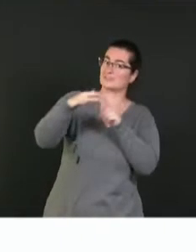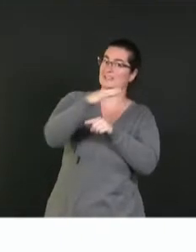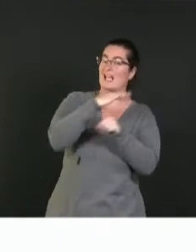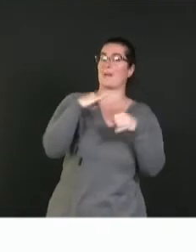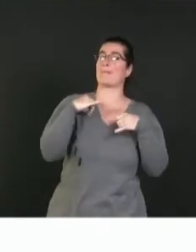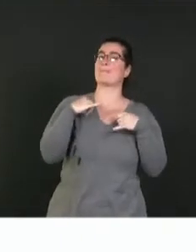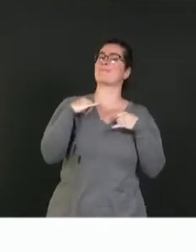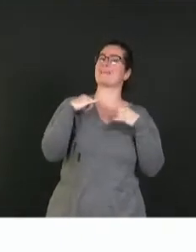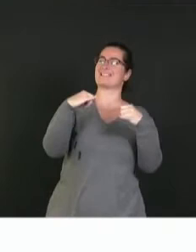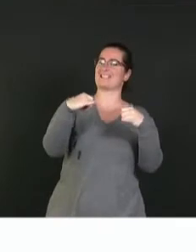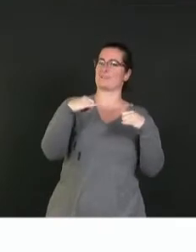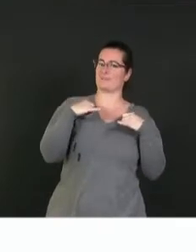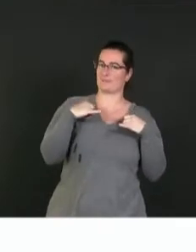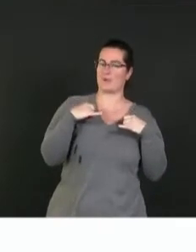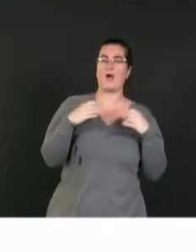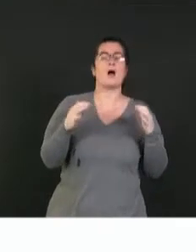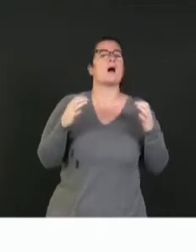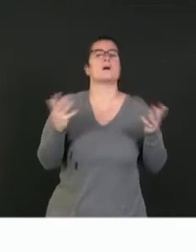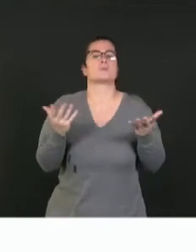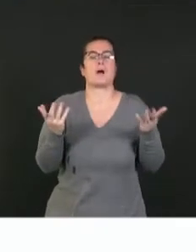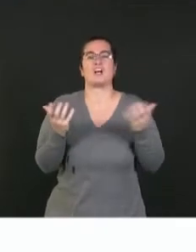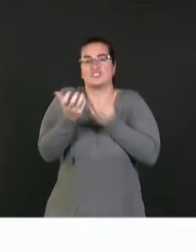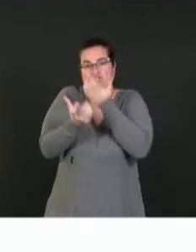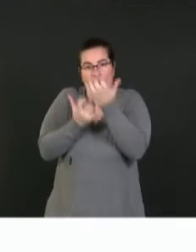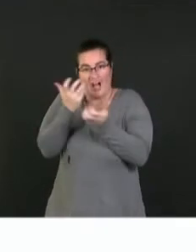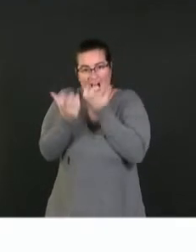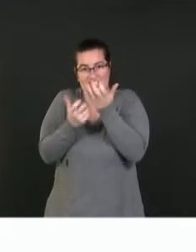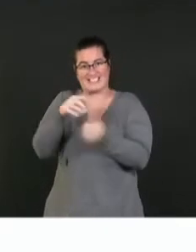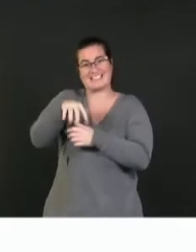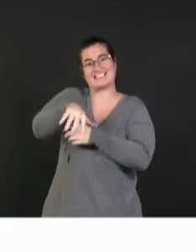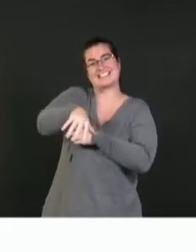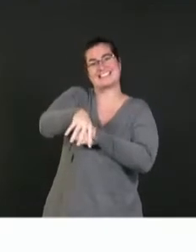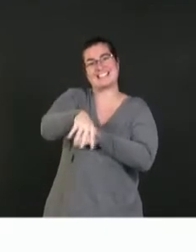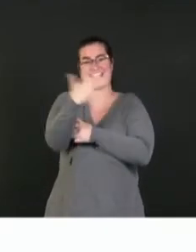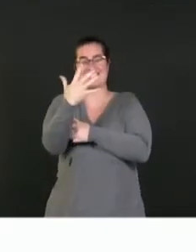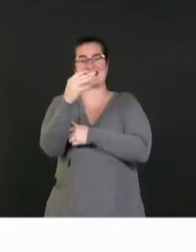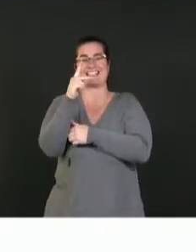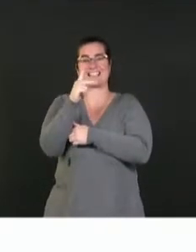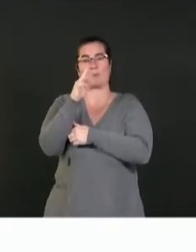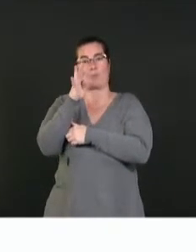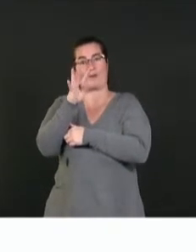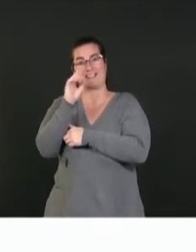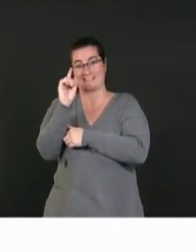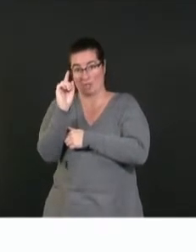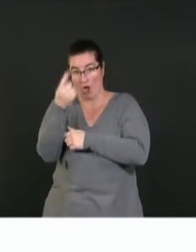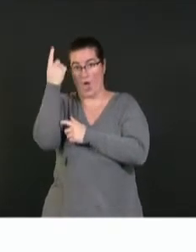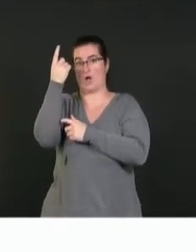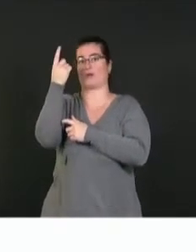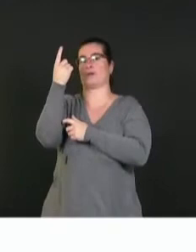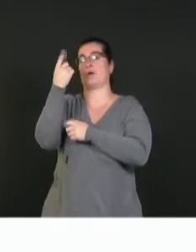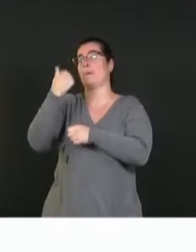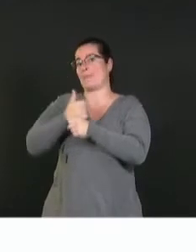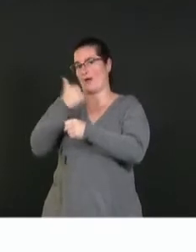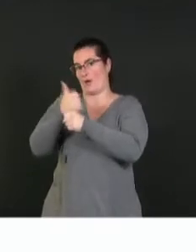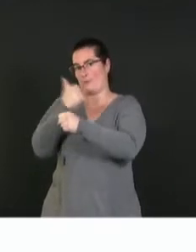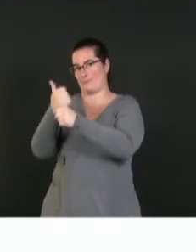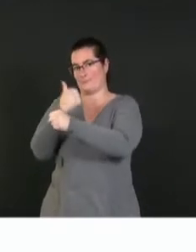passifs, c'est-à-dire qui ne consomment pour le chauffage que 15 kWh par mètre carré par an. Ça, c'est l'objectif. La